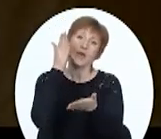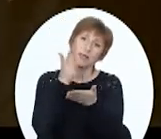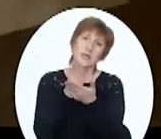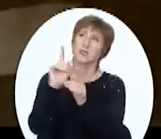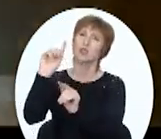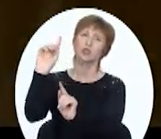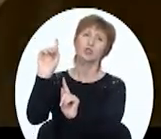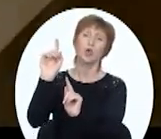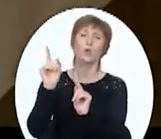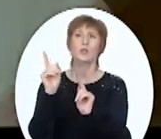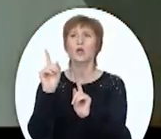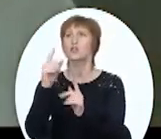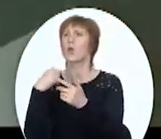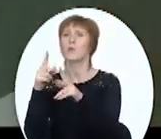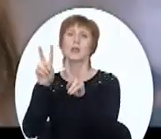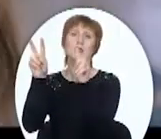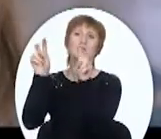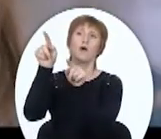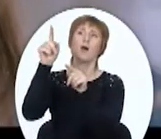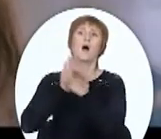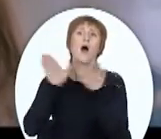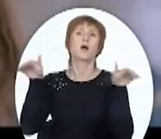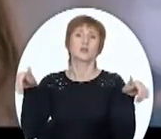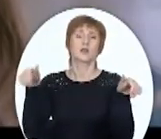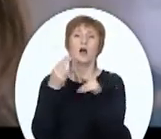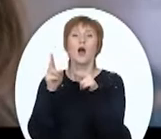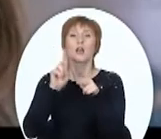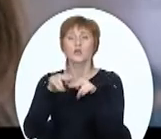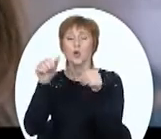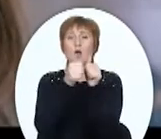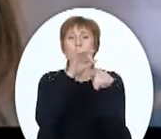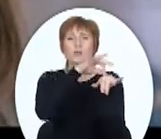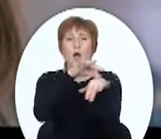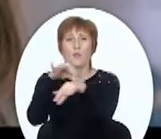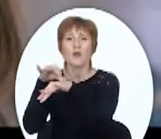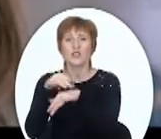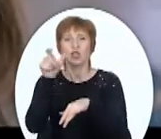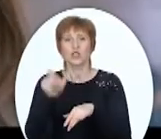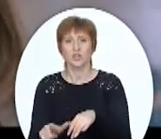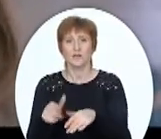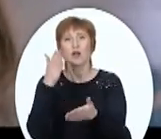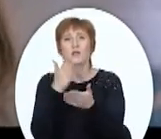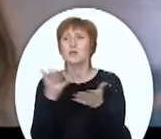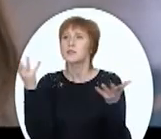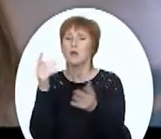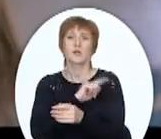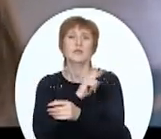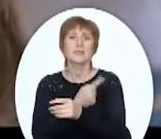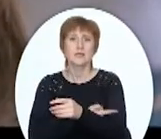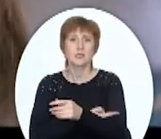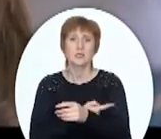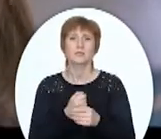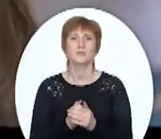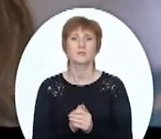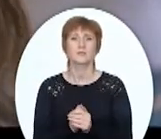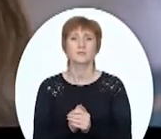есть нечто, что мы называем ангелами, которое сопровождает человека. Есть какая-то сила, есть какая-то...